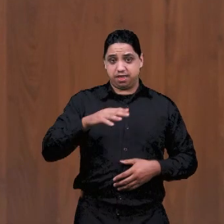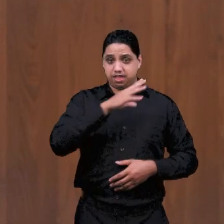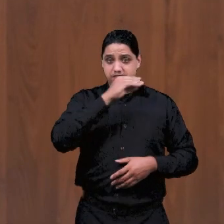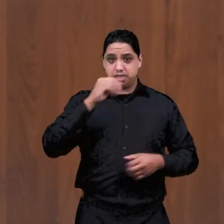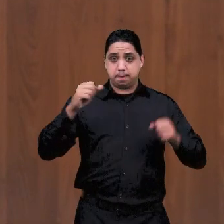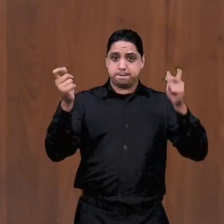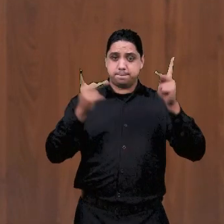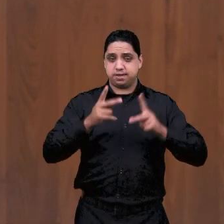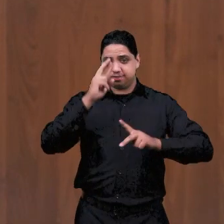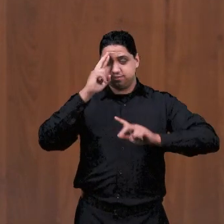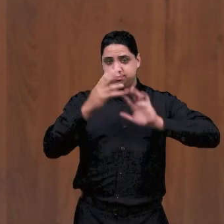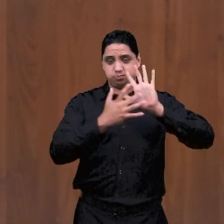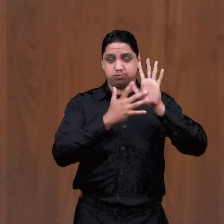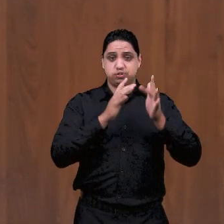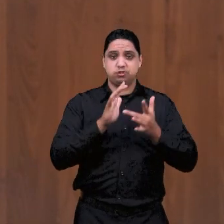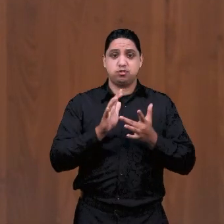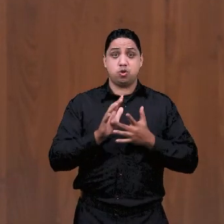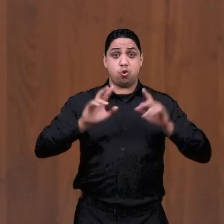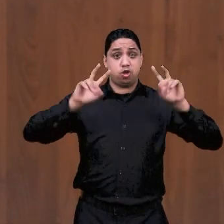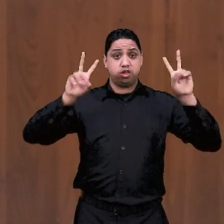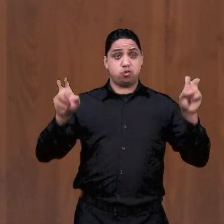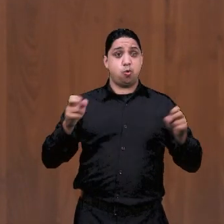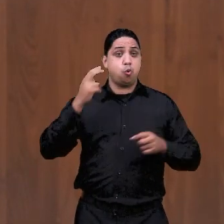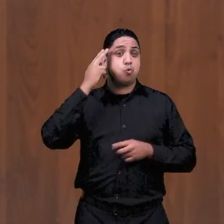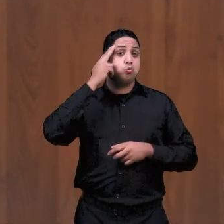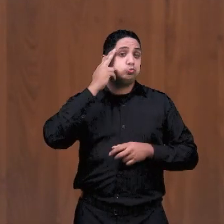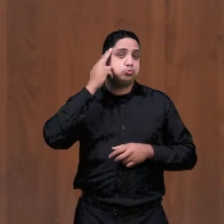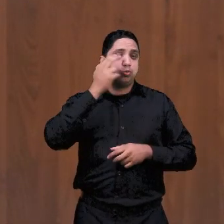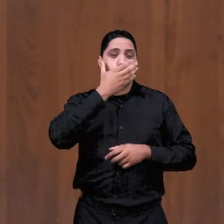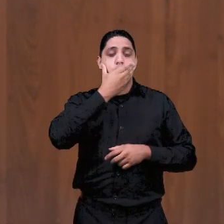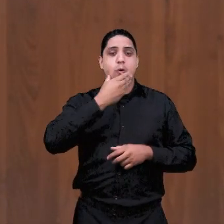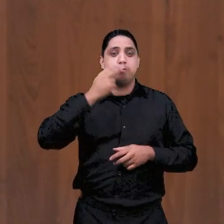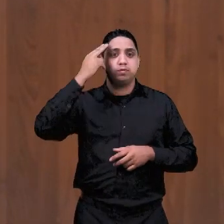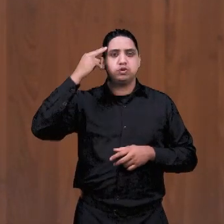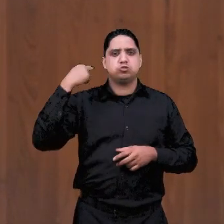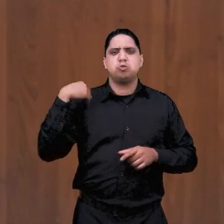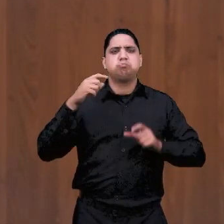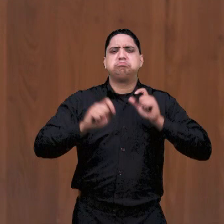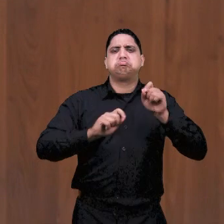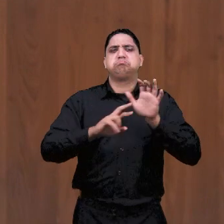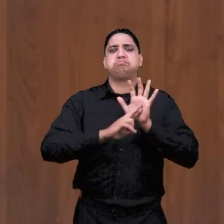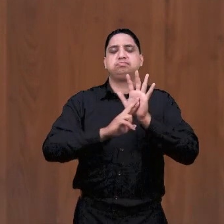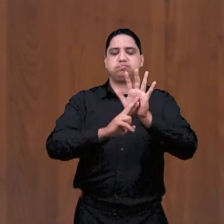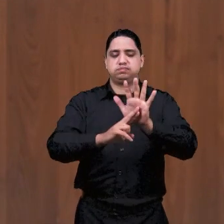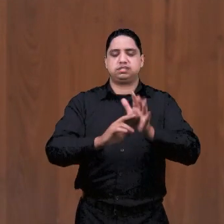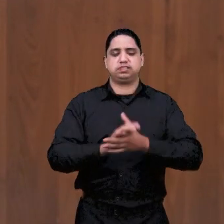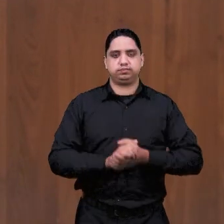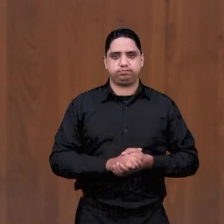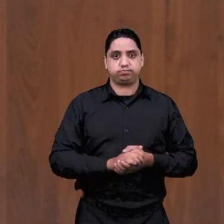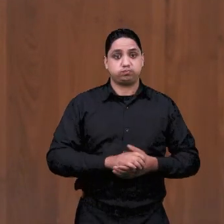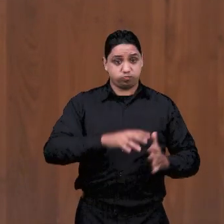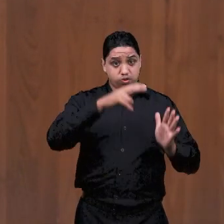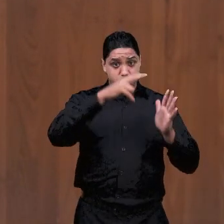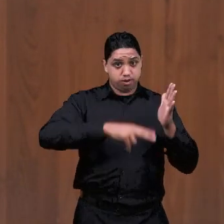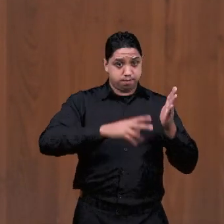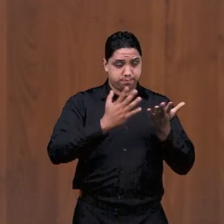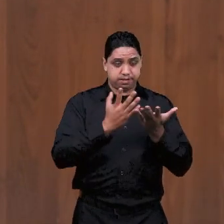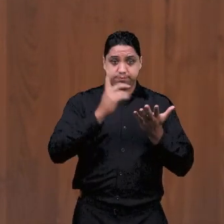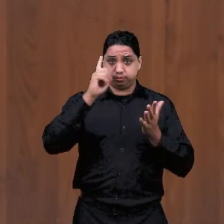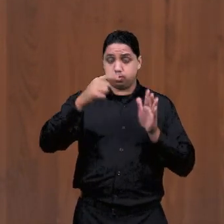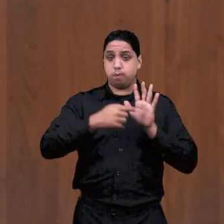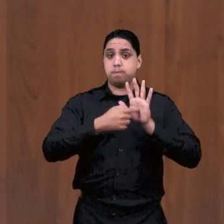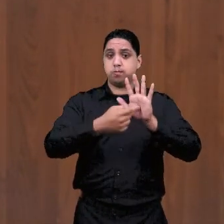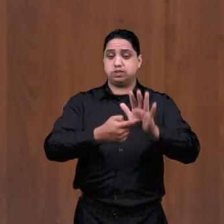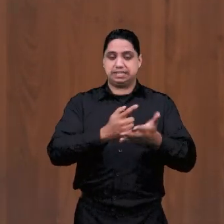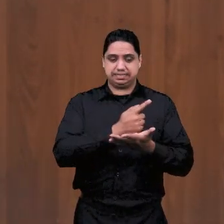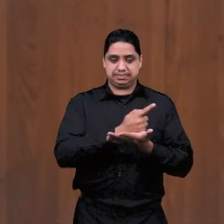le rêve de Joseph. Aujourd'hui, nous allons apprendre qu'est-ce que représente le rêve que Joseph a fait. Nous allons voir ce qui dit